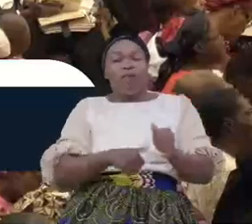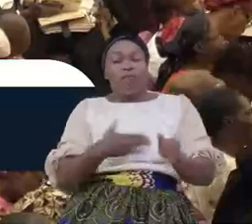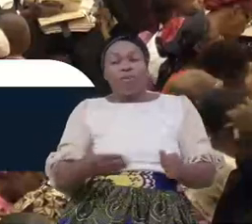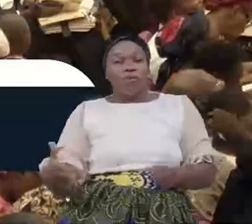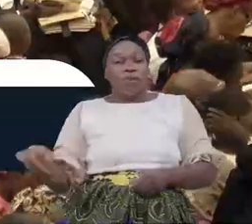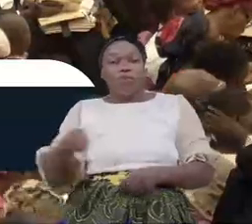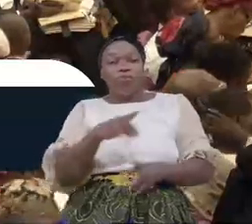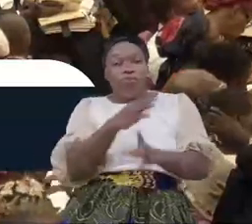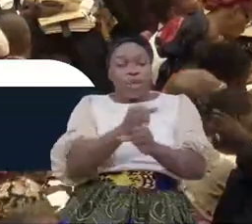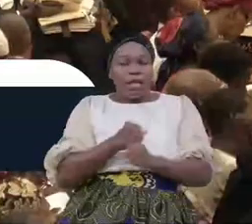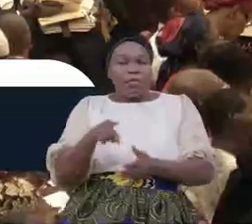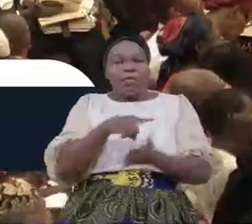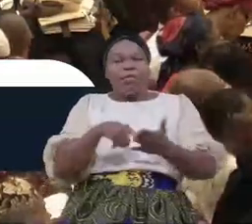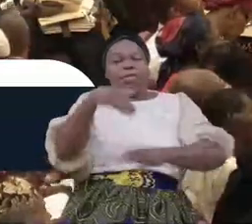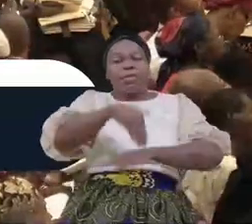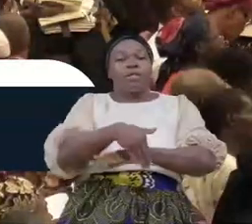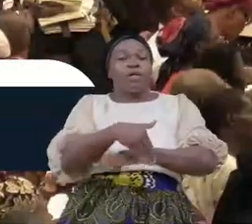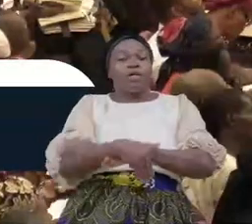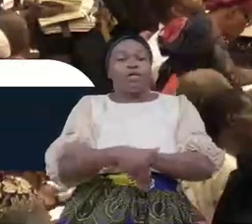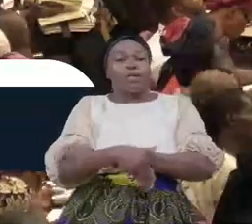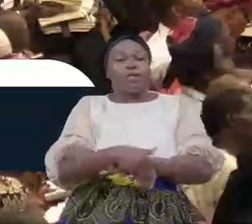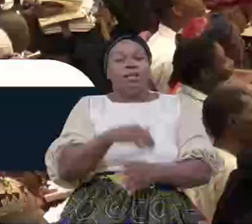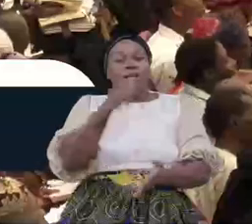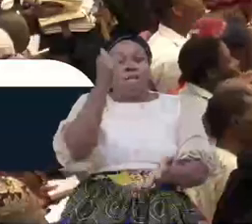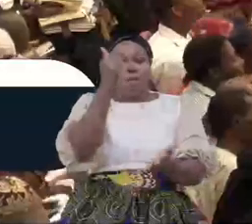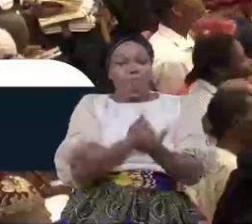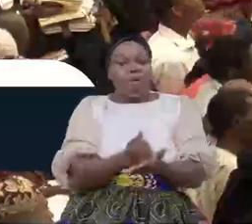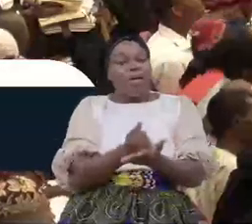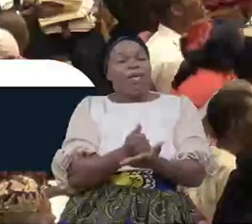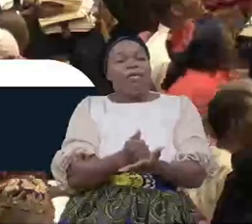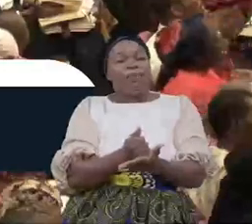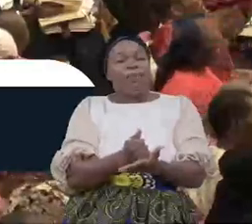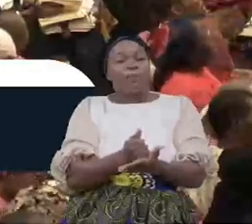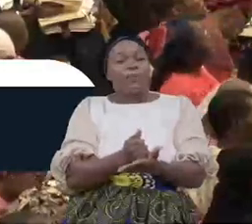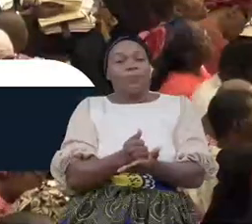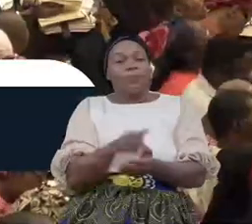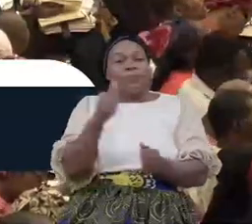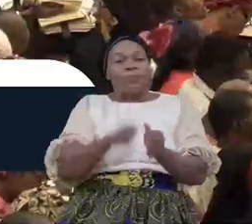que vous réclamez ce soir, donnez-moi un bon amen, non?